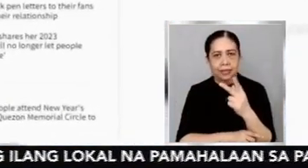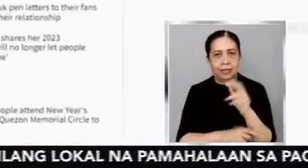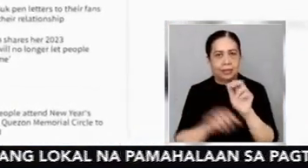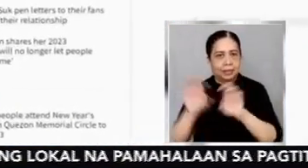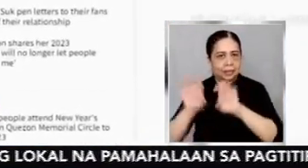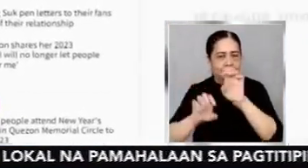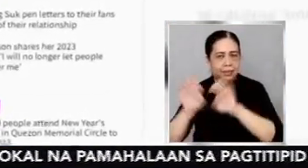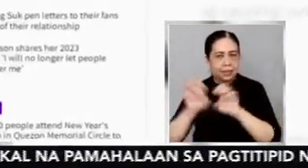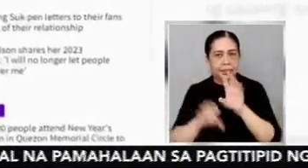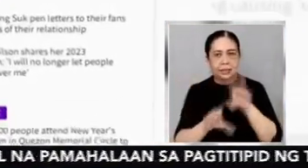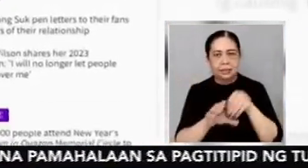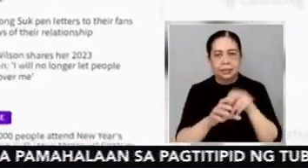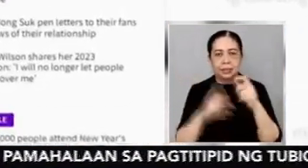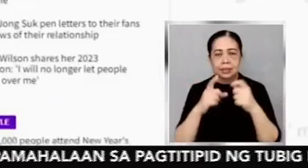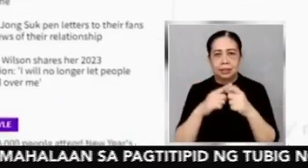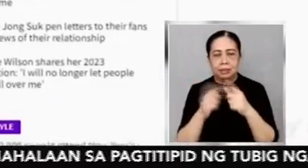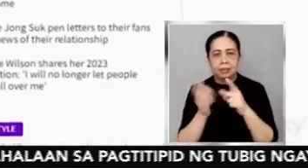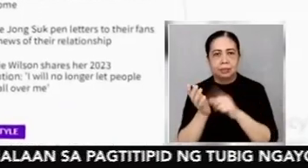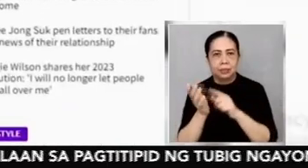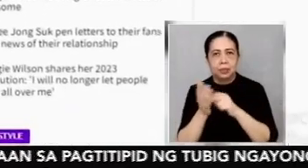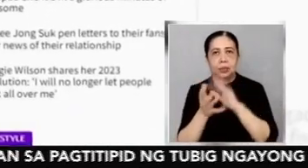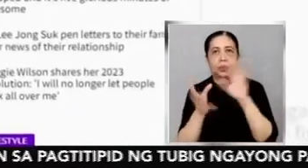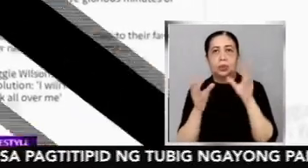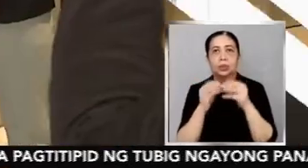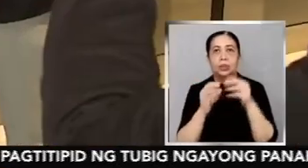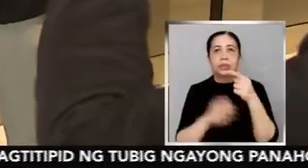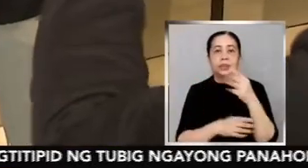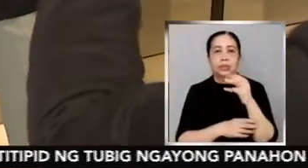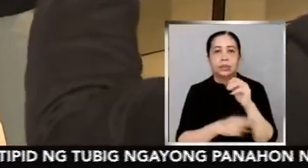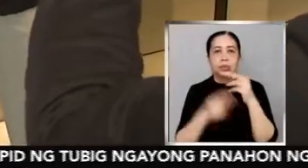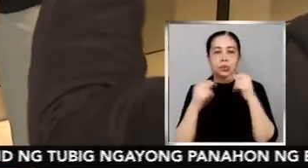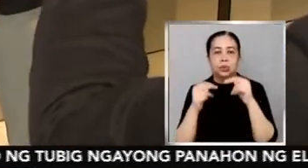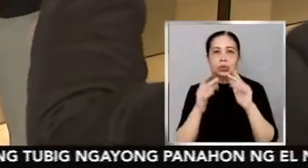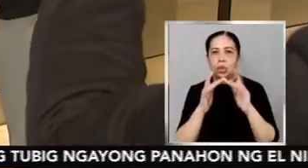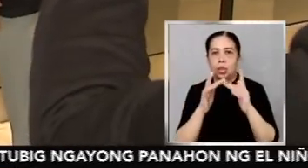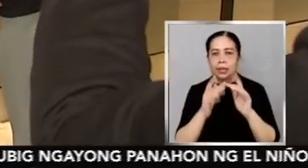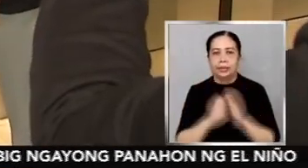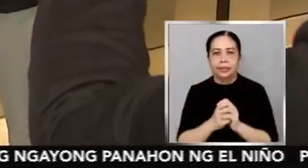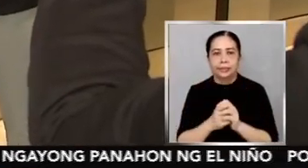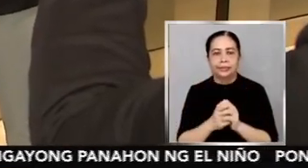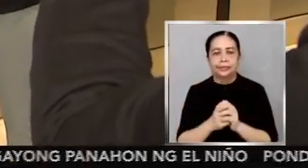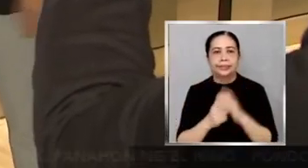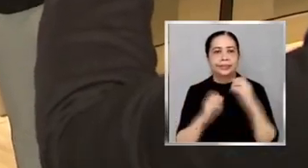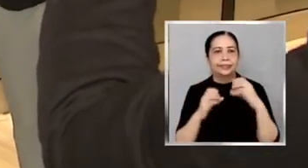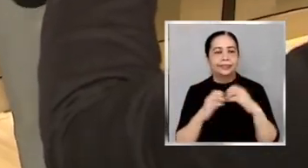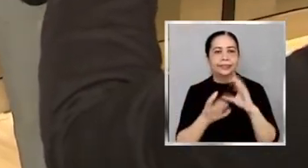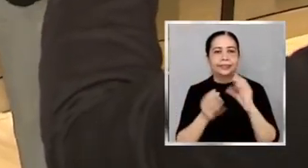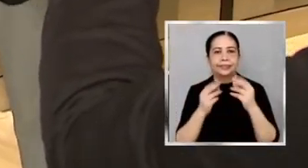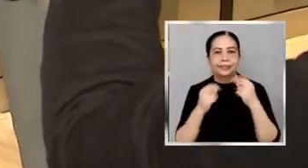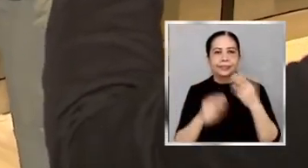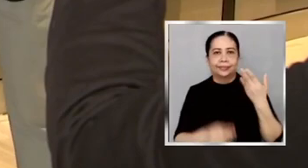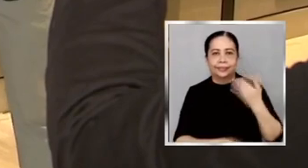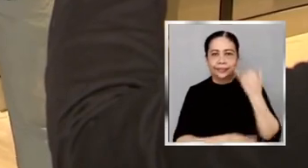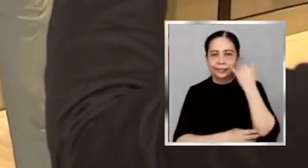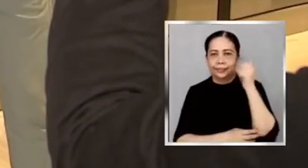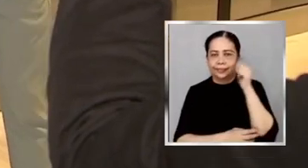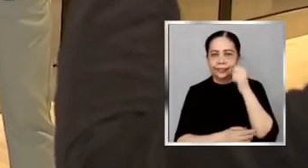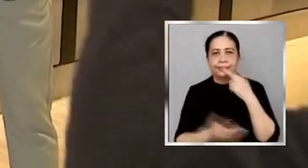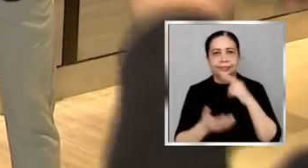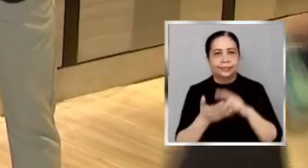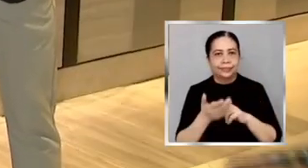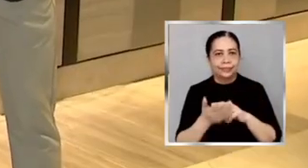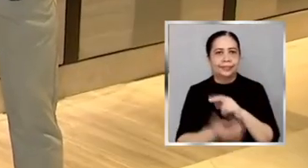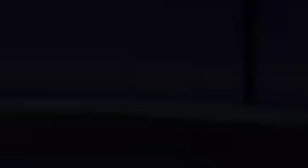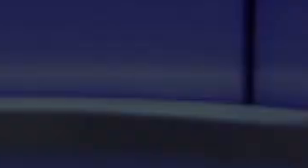kabilang sa top publishers sa mundo ang GMA News Online. Para sa GMA Integrated News, Jonathan Andal, nakatutok, 24